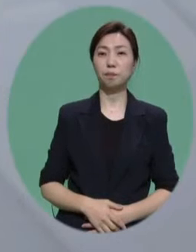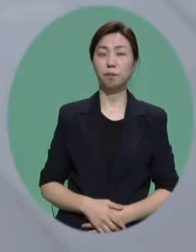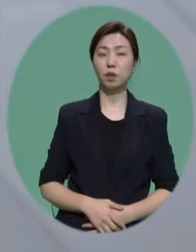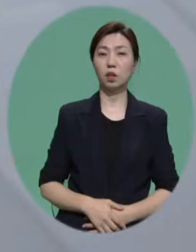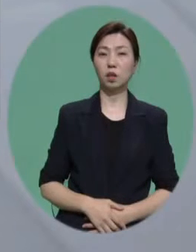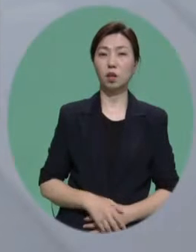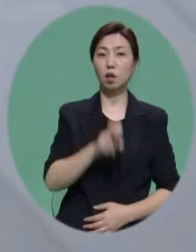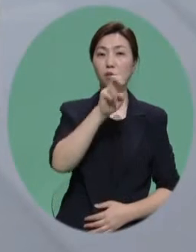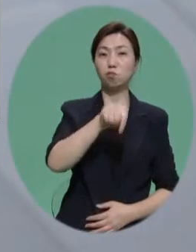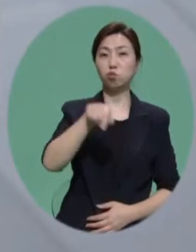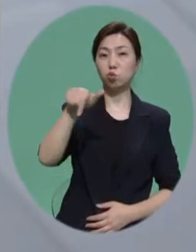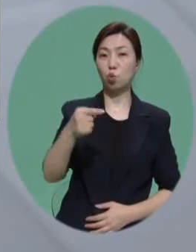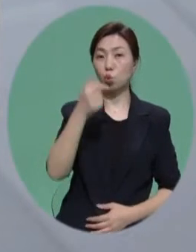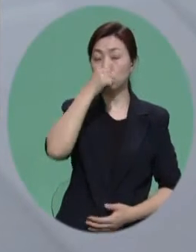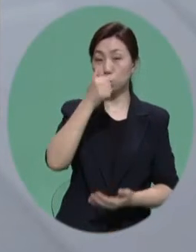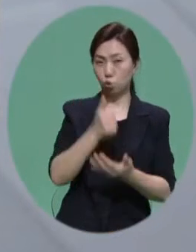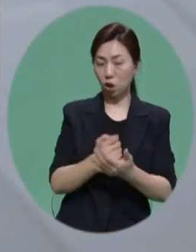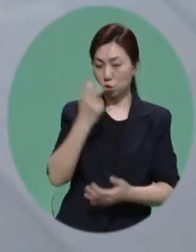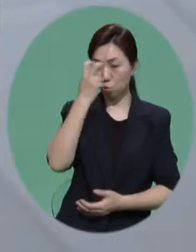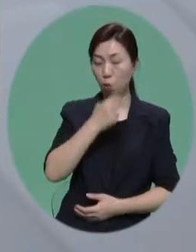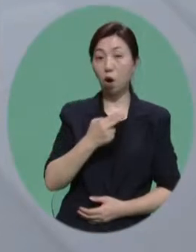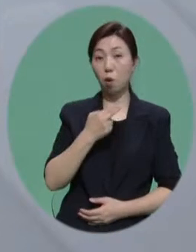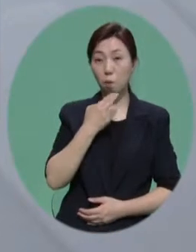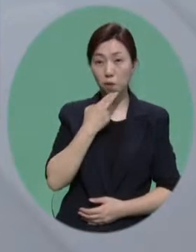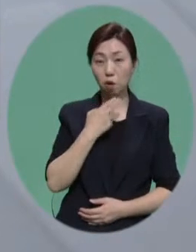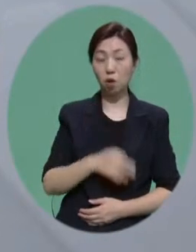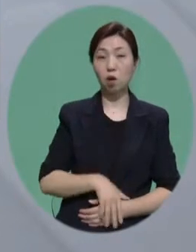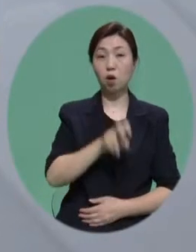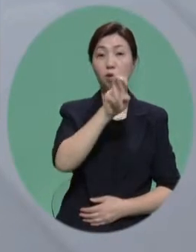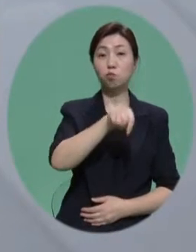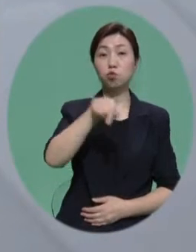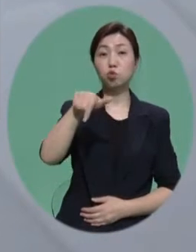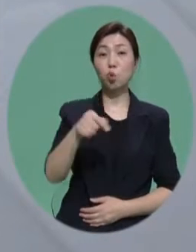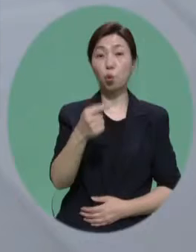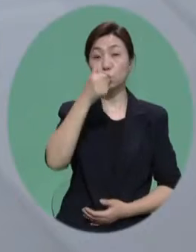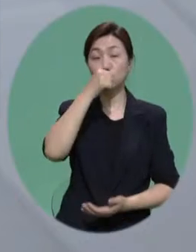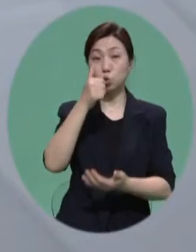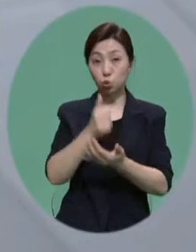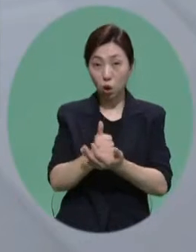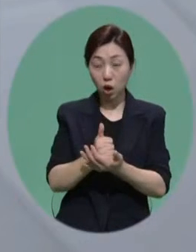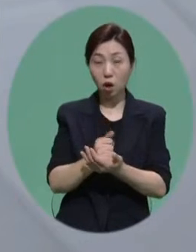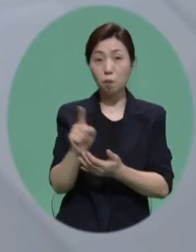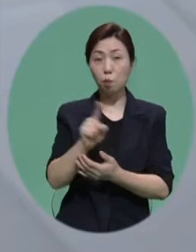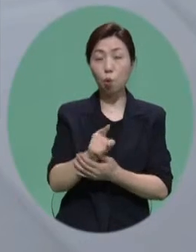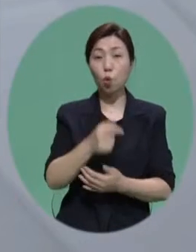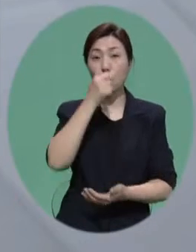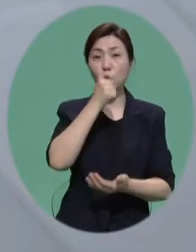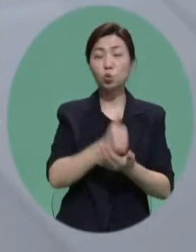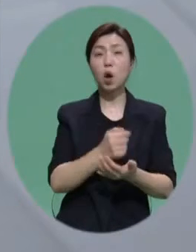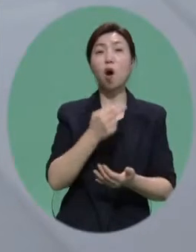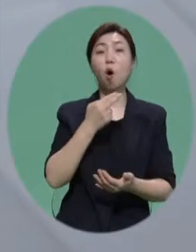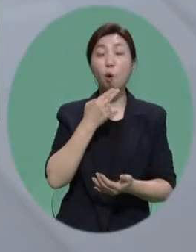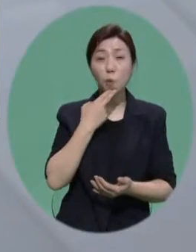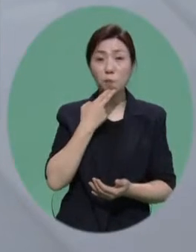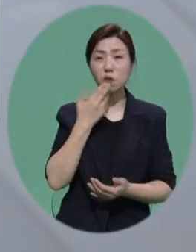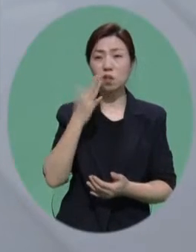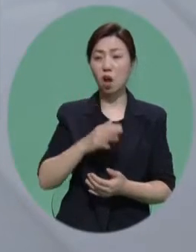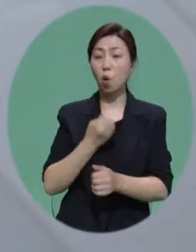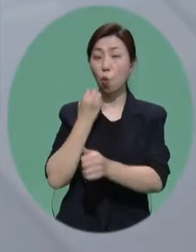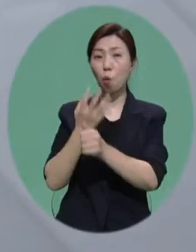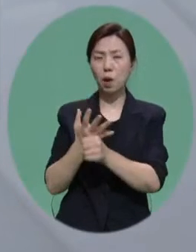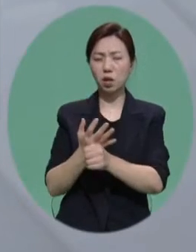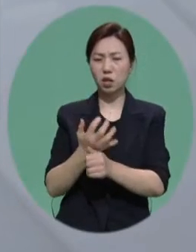묵 어째 수사를 안 한다는 메뉴얼이 있어요 왜냐하면 이 묵어 째를 성폭력 신고를 못하게 하는 수단으로 하거나